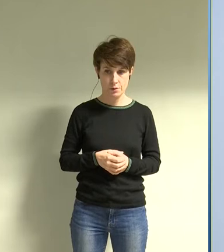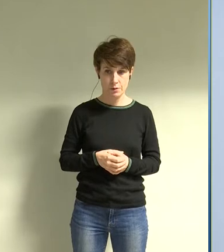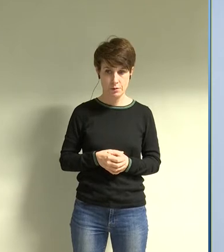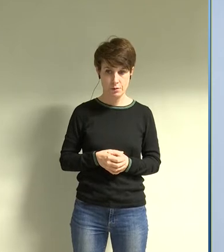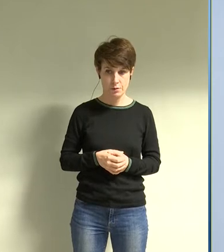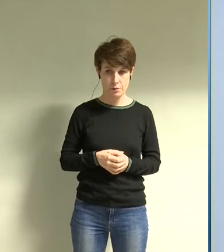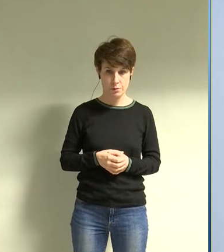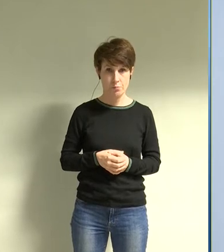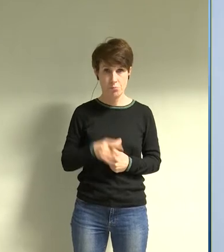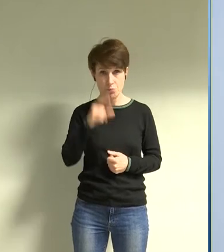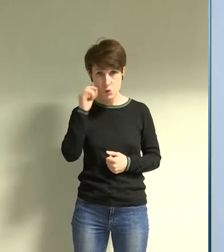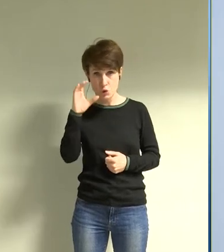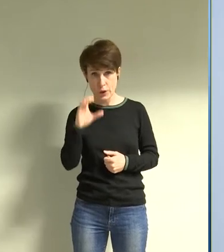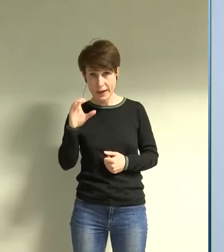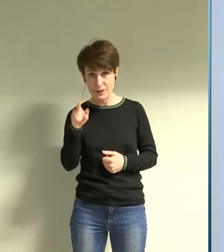monsieur carignan